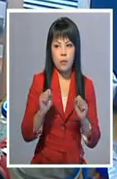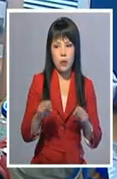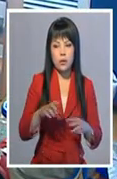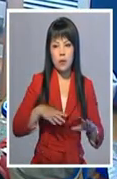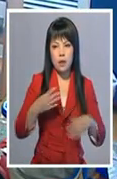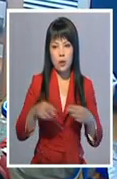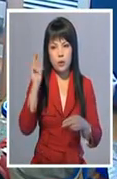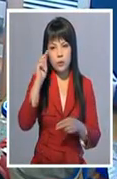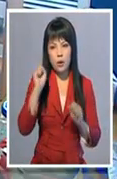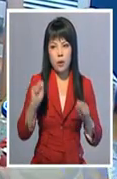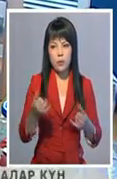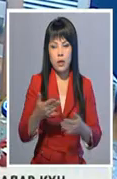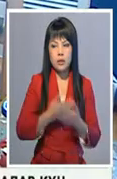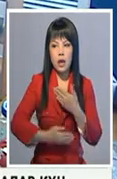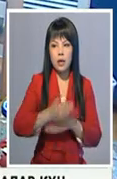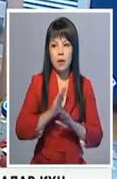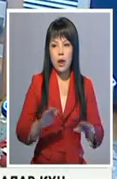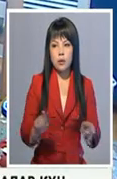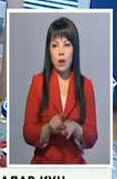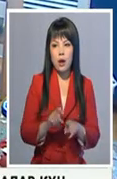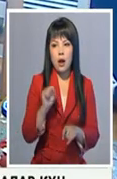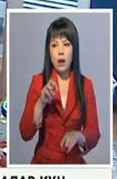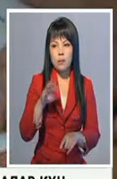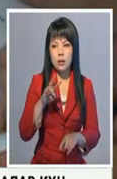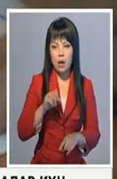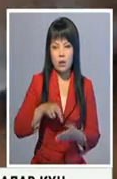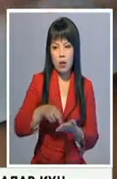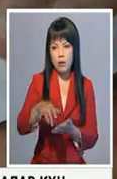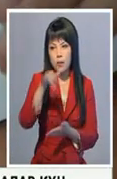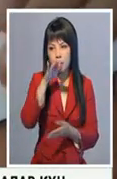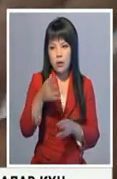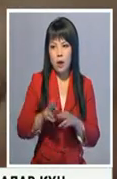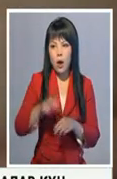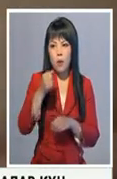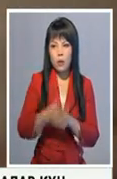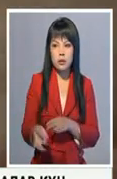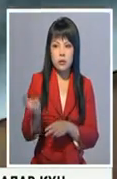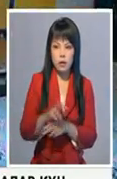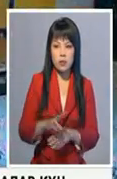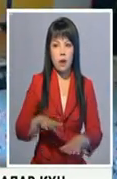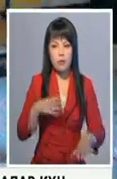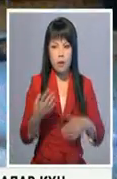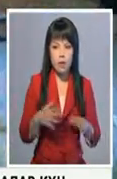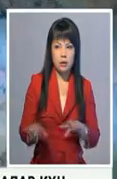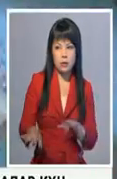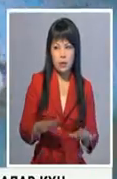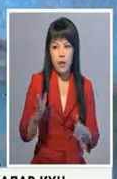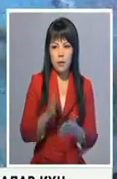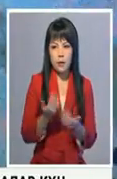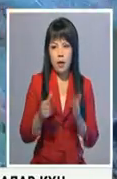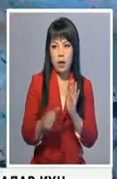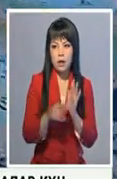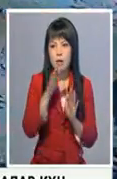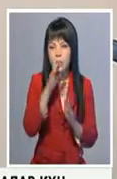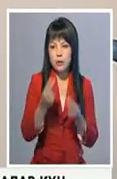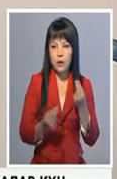Туа бітті сал ауруына шалдыққан кішкентай Әмина бұдан бір жыл бұрын жүре алмайтын. Орталыққа келгелі қозғала бастапты. Қазір 6 жастағы бүлдіршін ойыншық